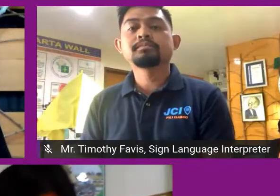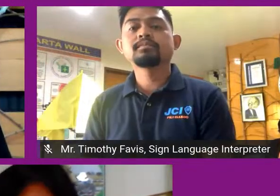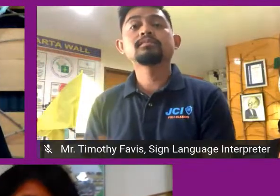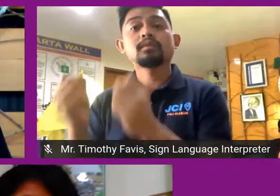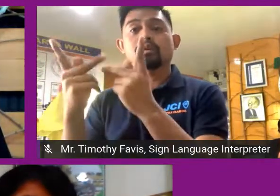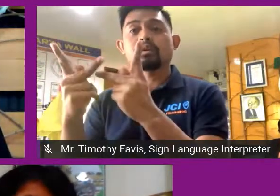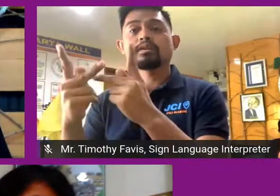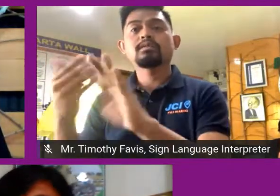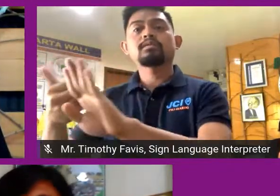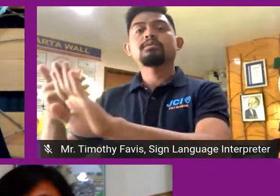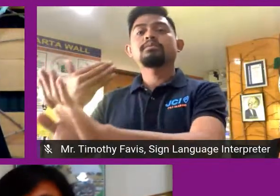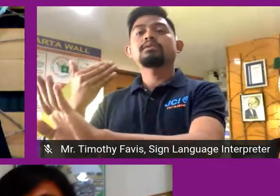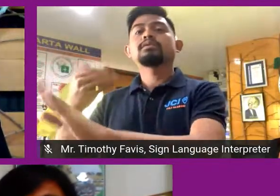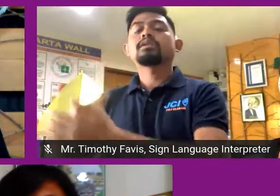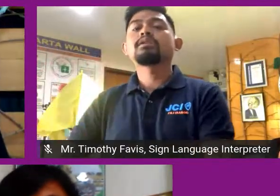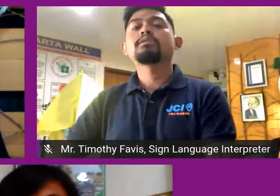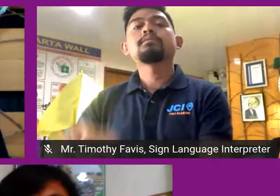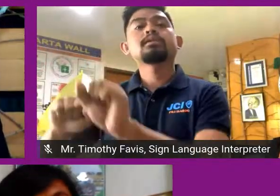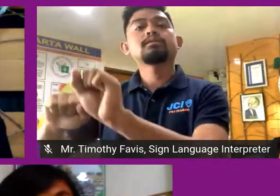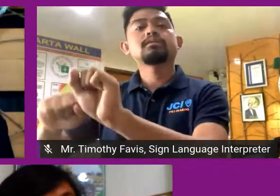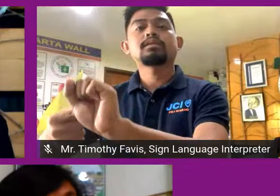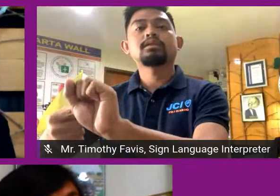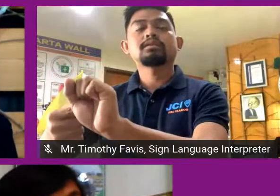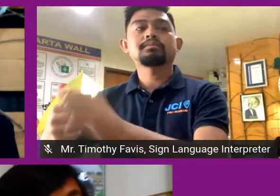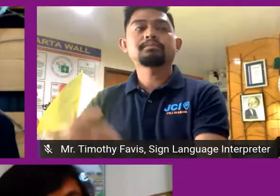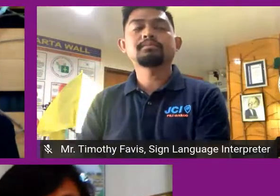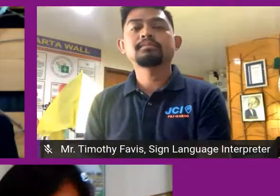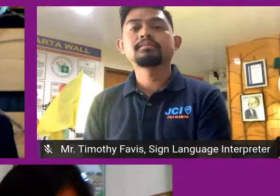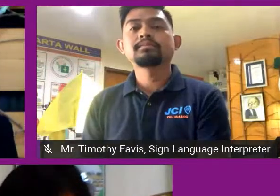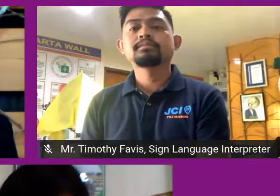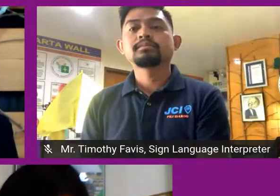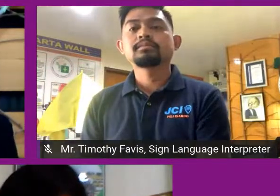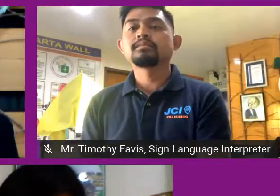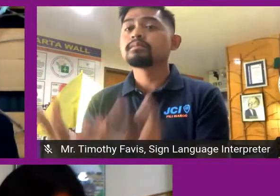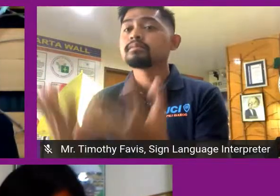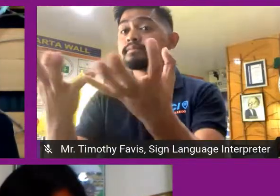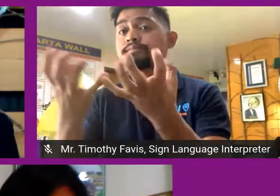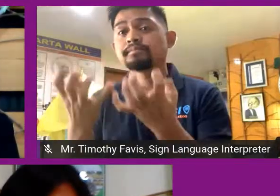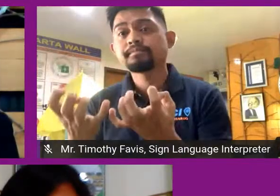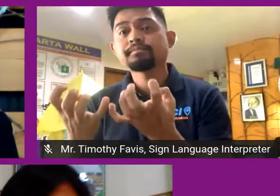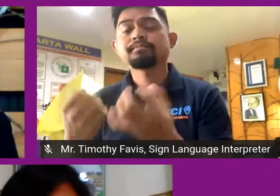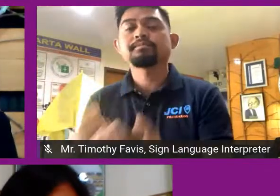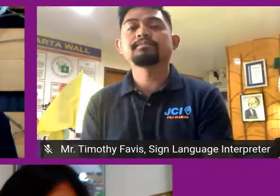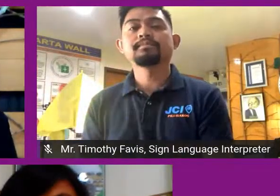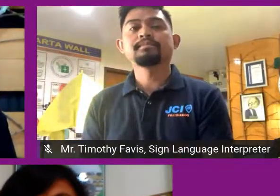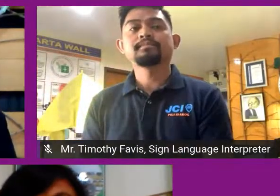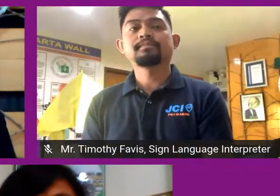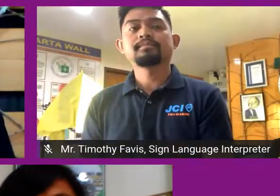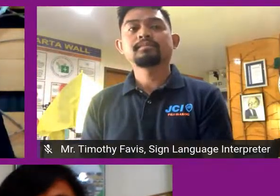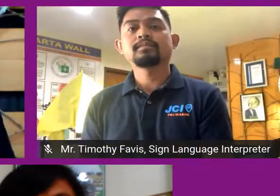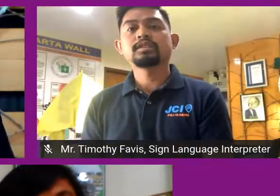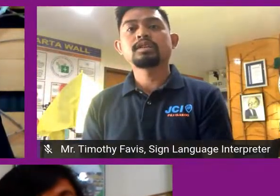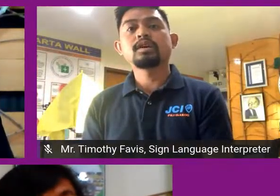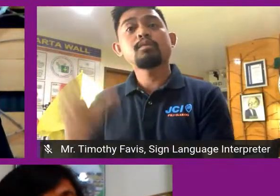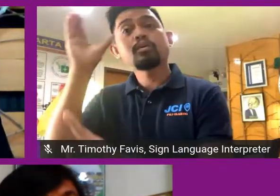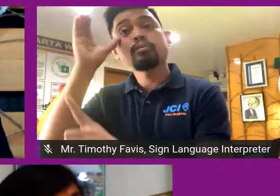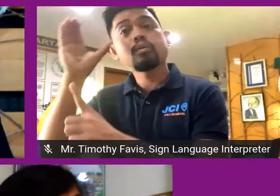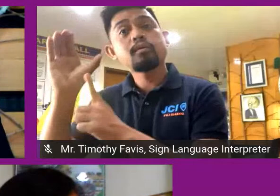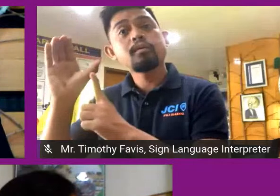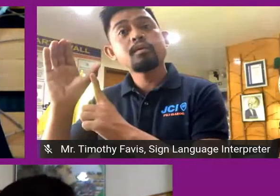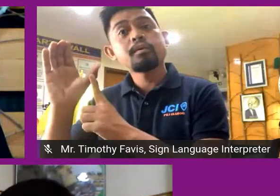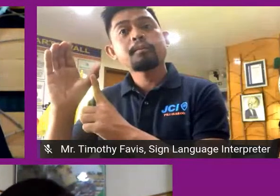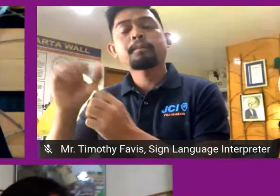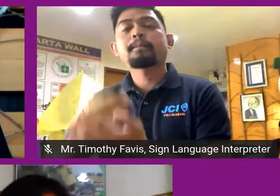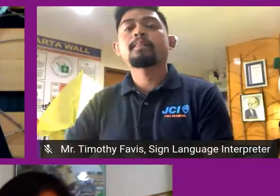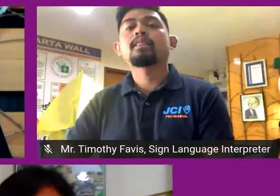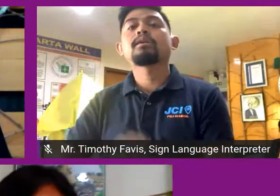Okay, bago po tayo magsimula, nais ko lang pong ibigay sa inyo ang course overview po natin